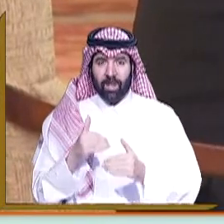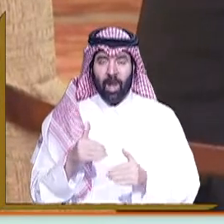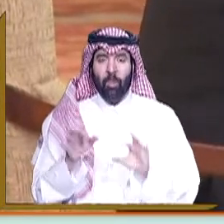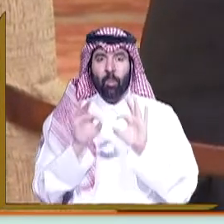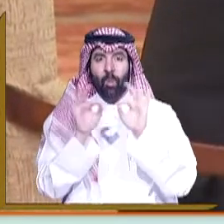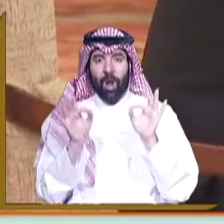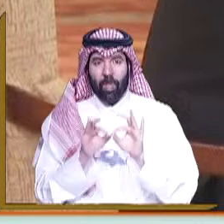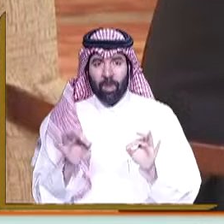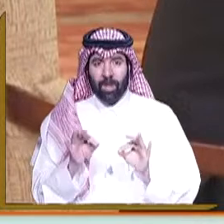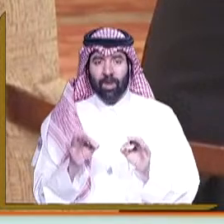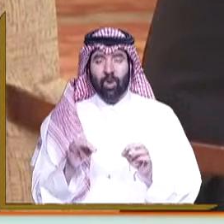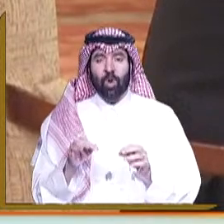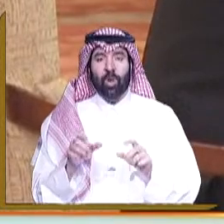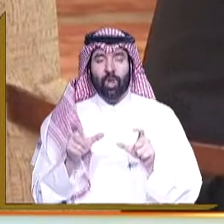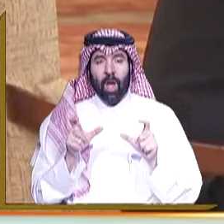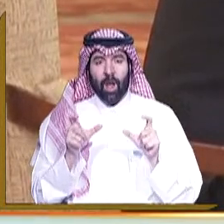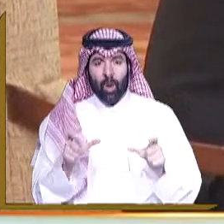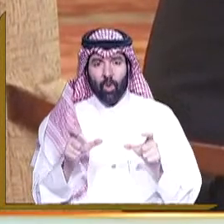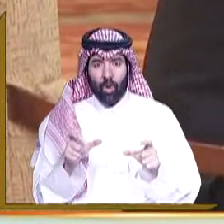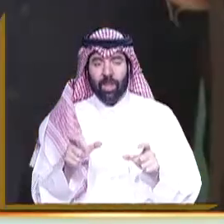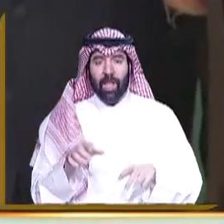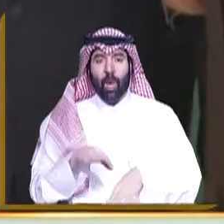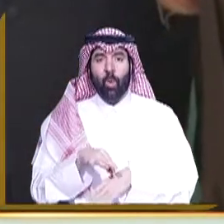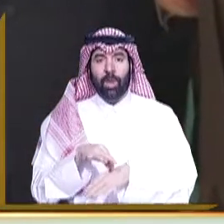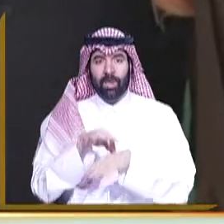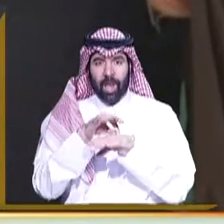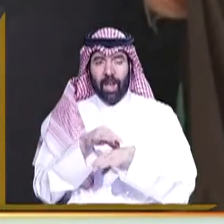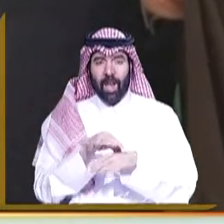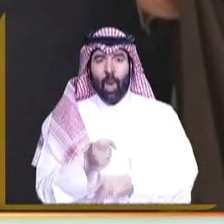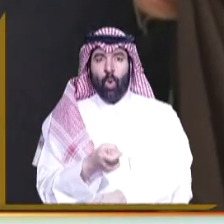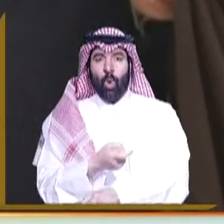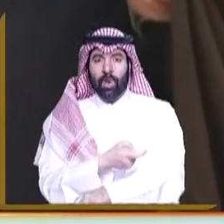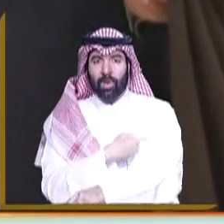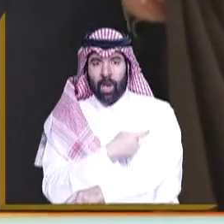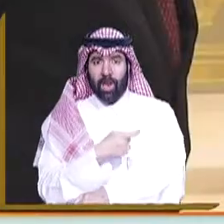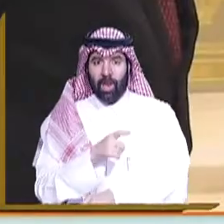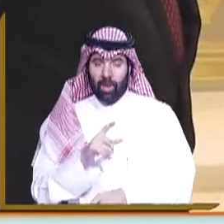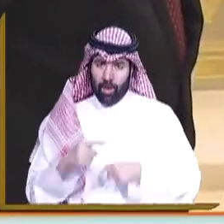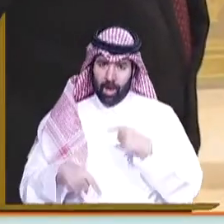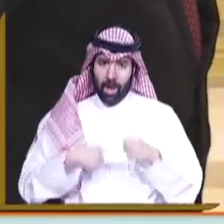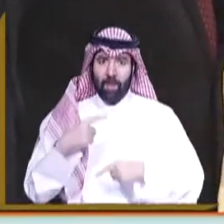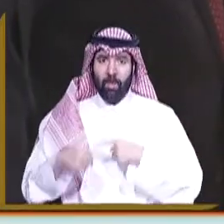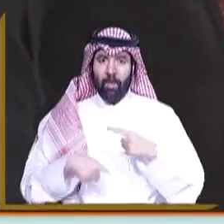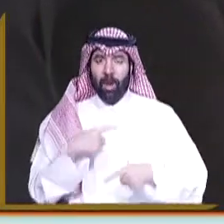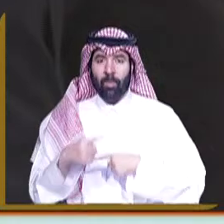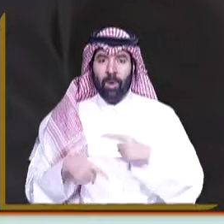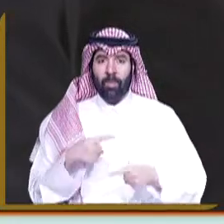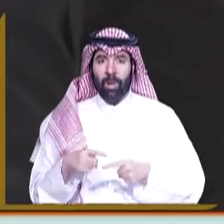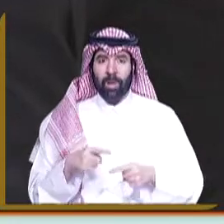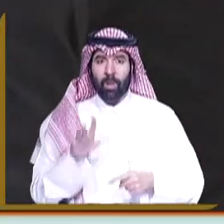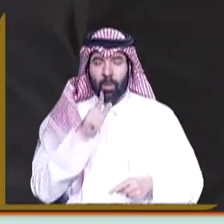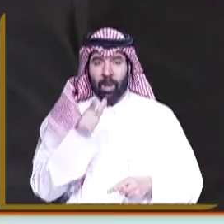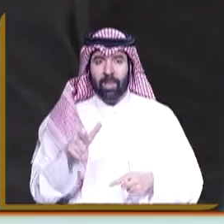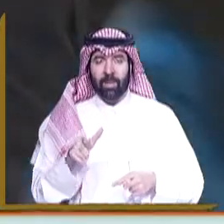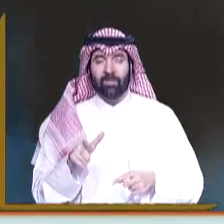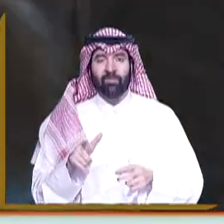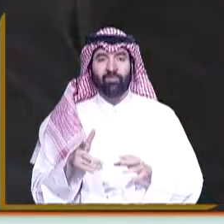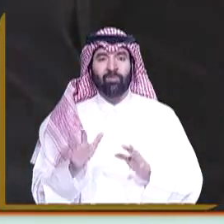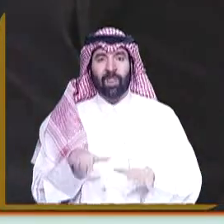والمنظمات الحقوقية والإنسانية والصحية. ففي النهاية هي دول ديمقراطية